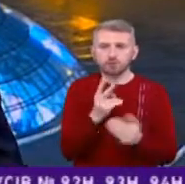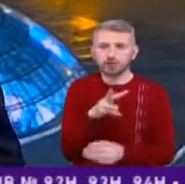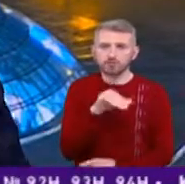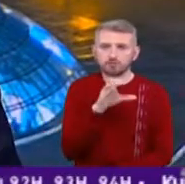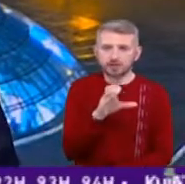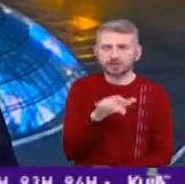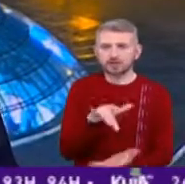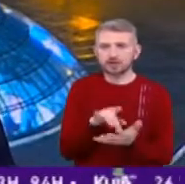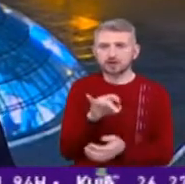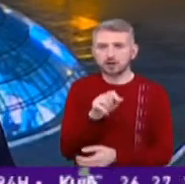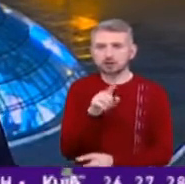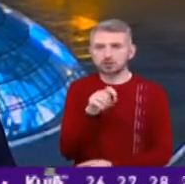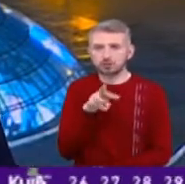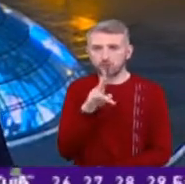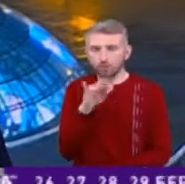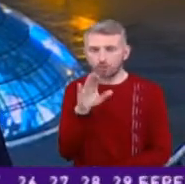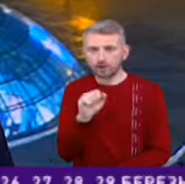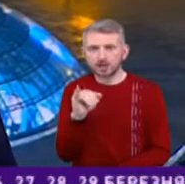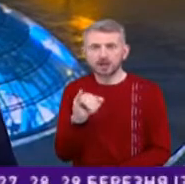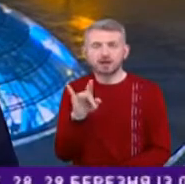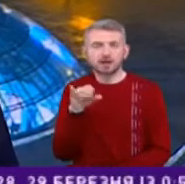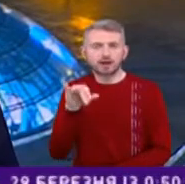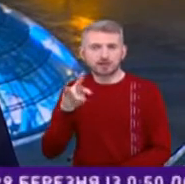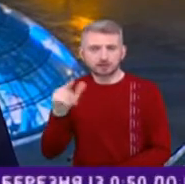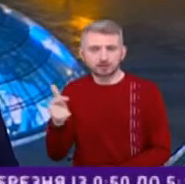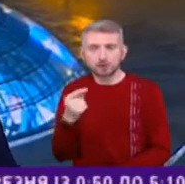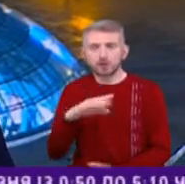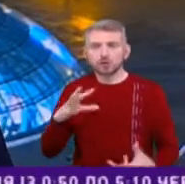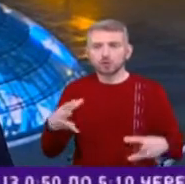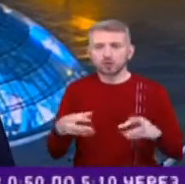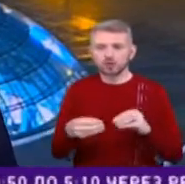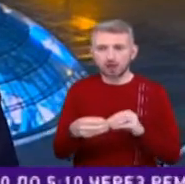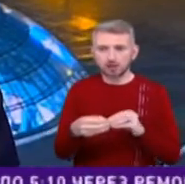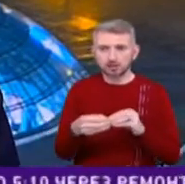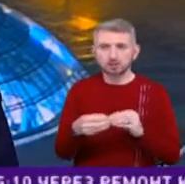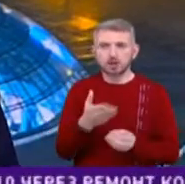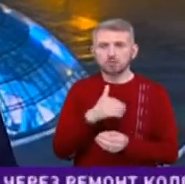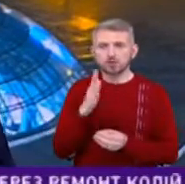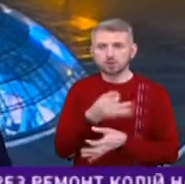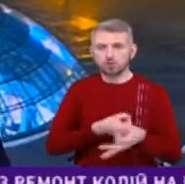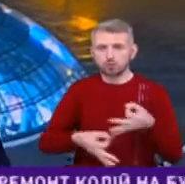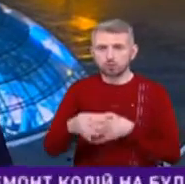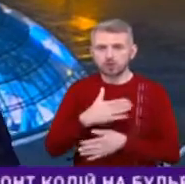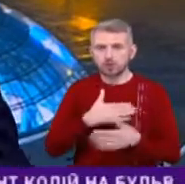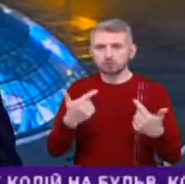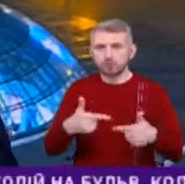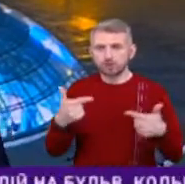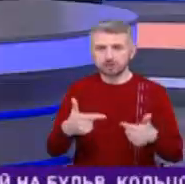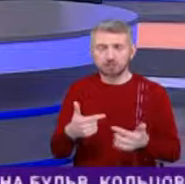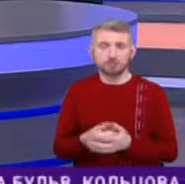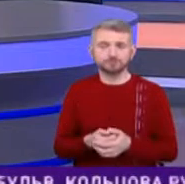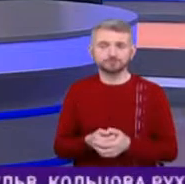Центру Розумкова і соціологічної групи «Рейтинг». Його результати ми будемо обговорювати з нашими гостями. Я з